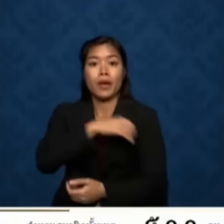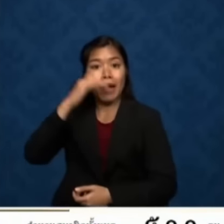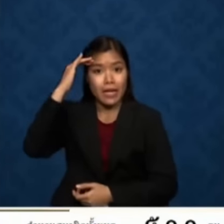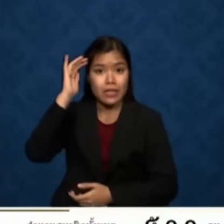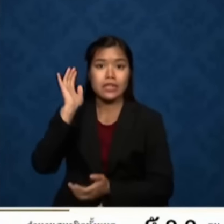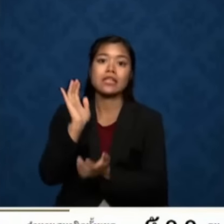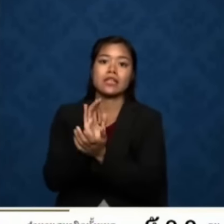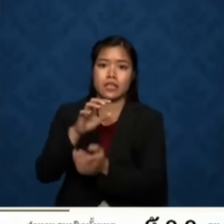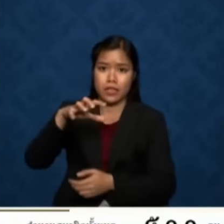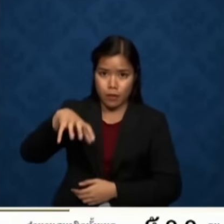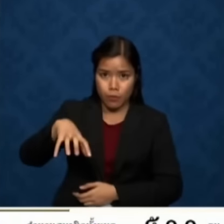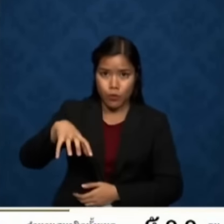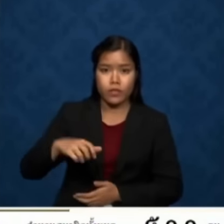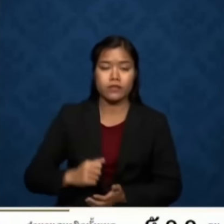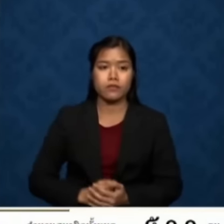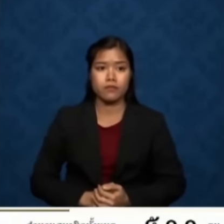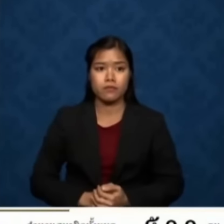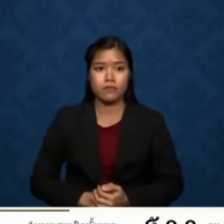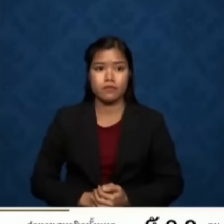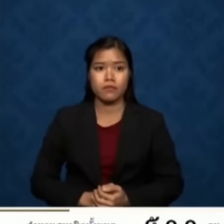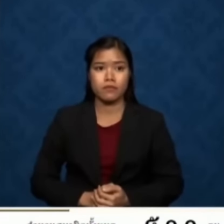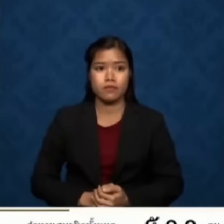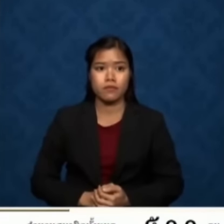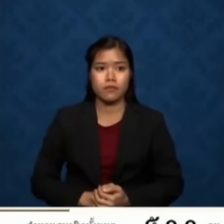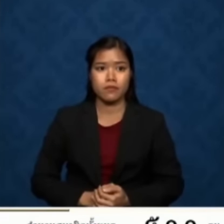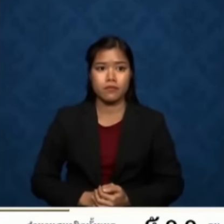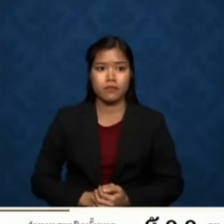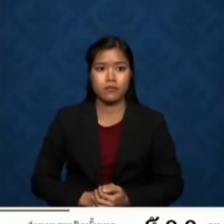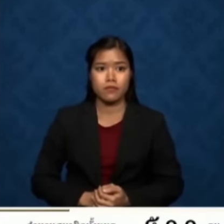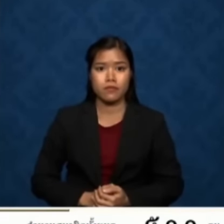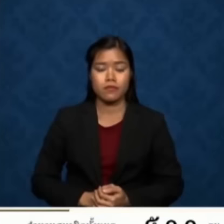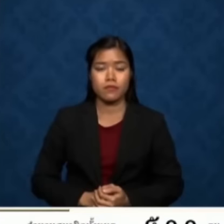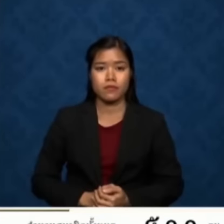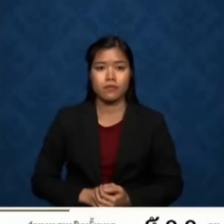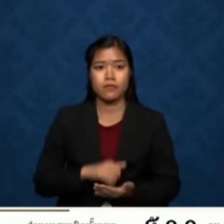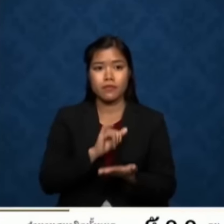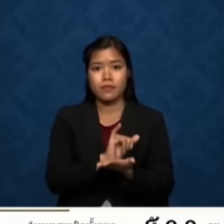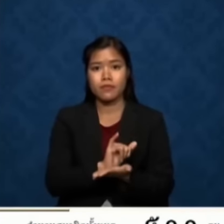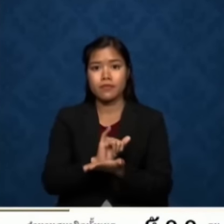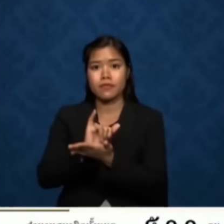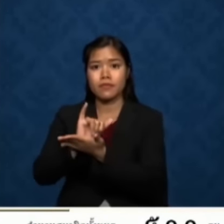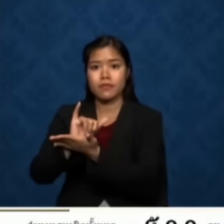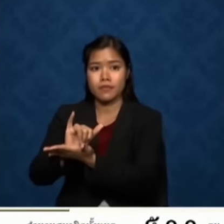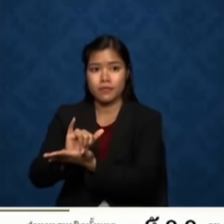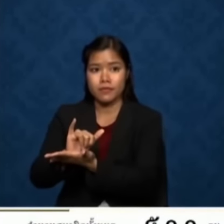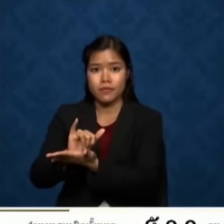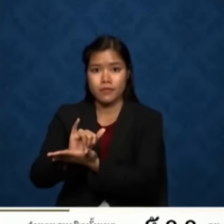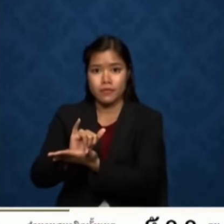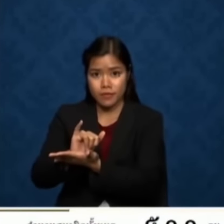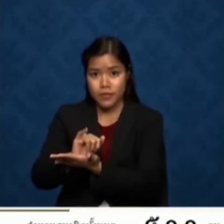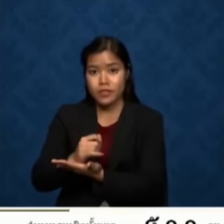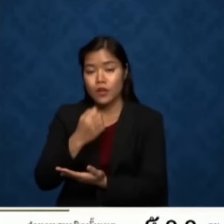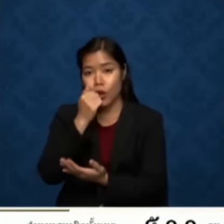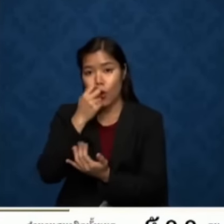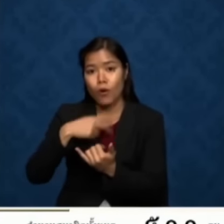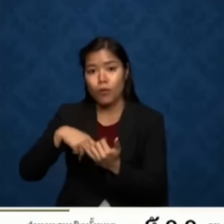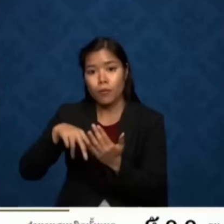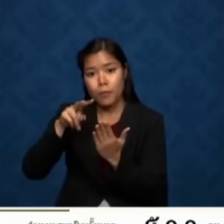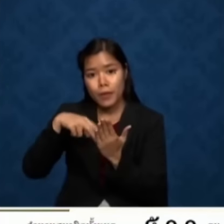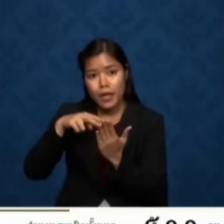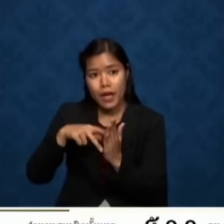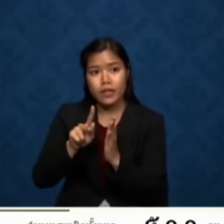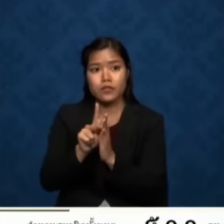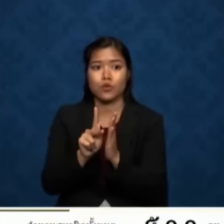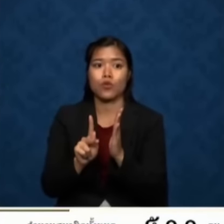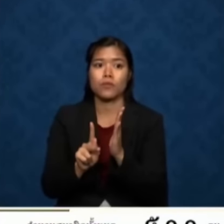ตัวที่โรงพยาบาลเนี่ยไปหาแพทย์เนี่ยท่านไปอ่านเจตนารมณ์ของกฎหมายราช